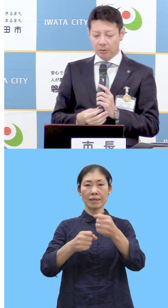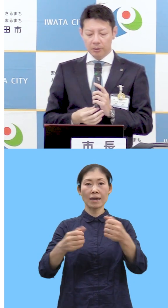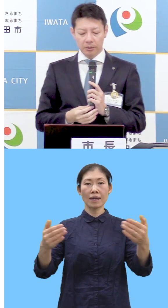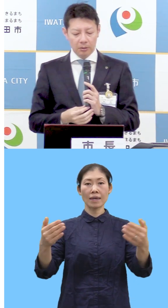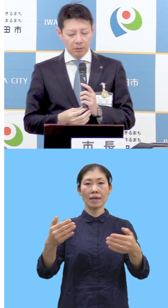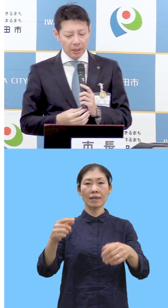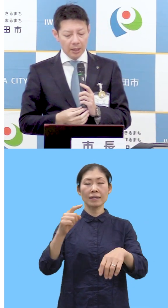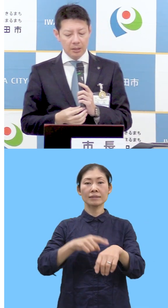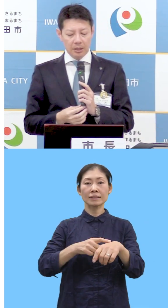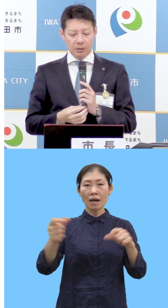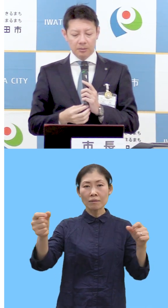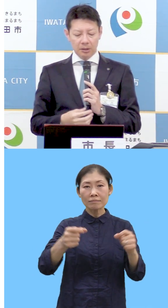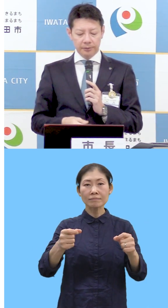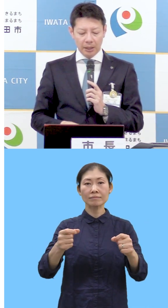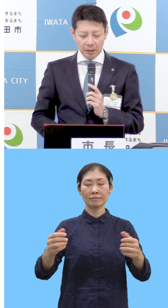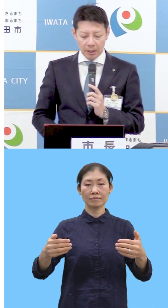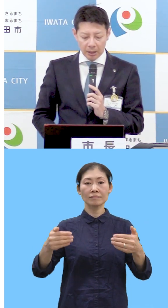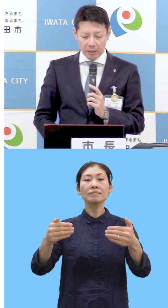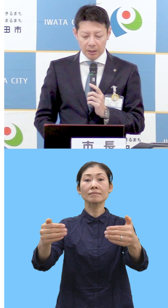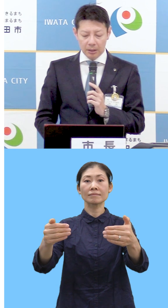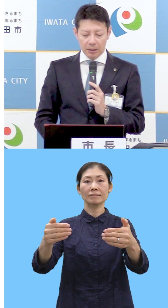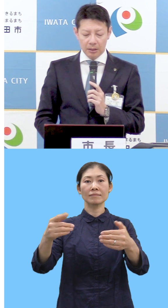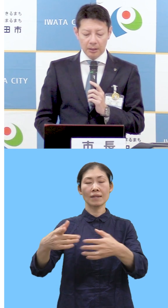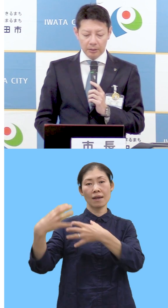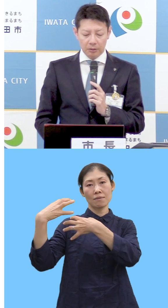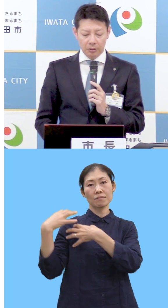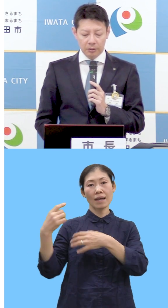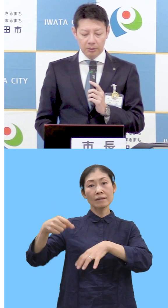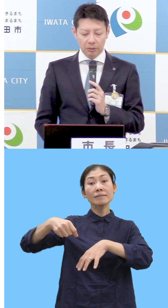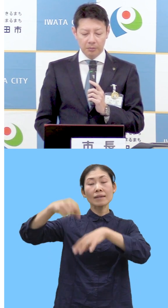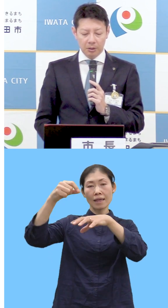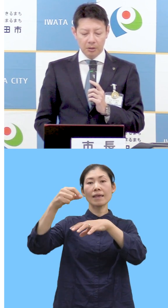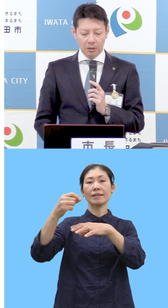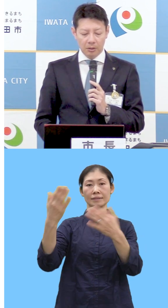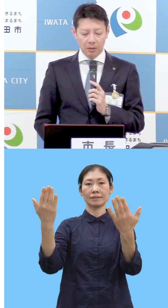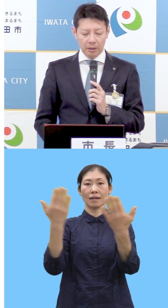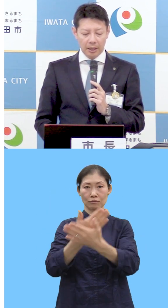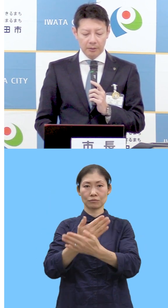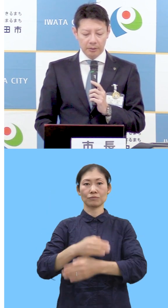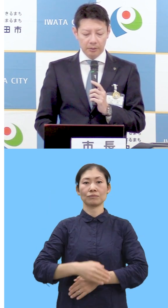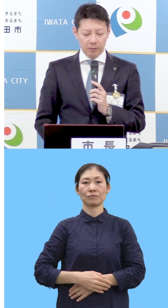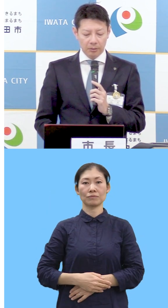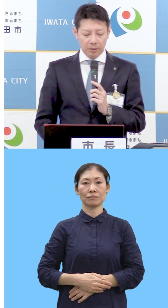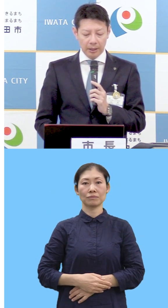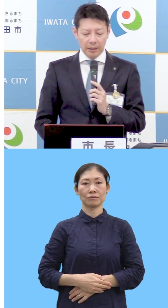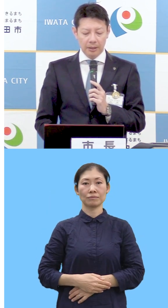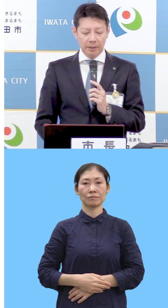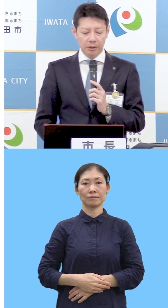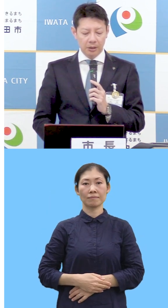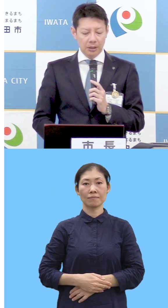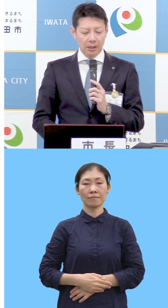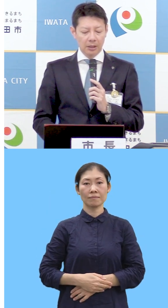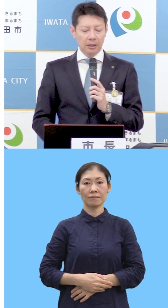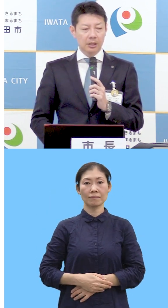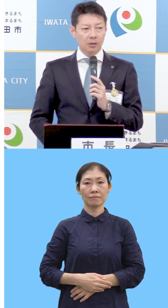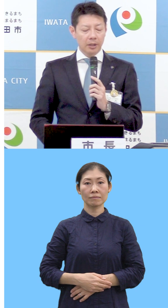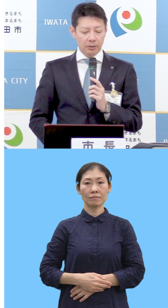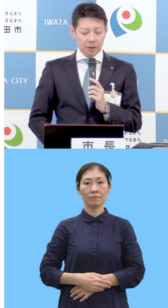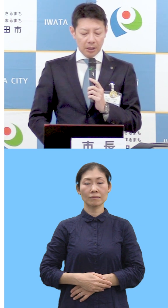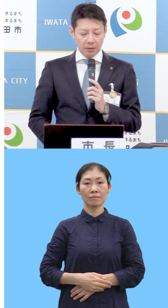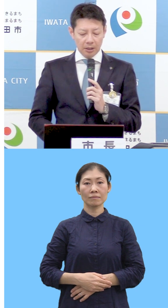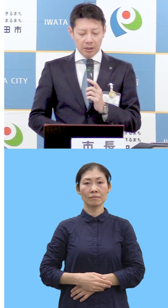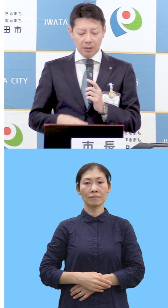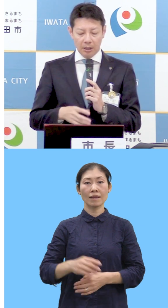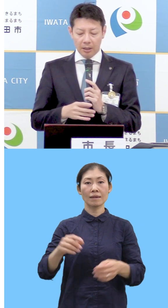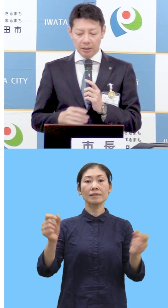ができるということで、園児や住民の負担軽減になるということも期待をするところでありますし、既存園